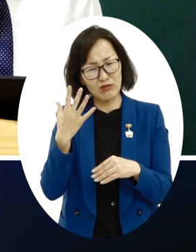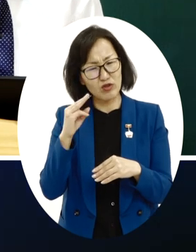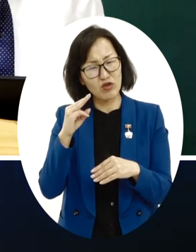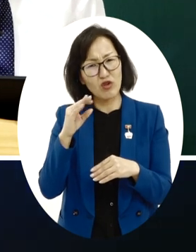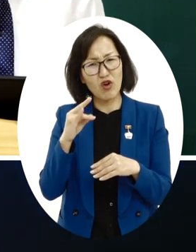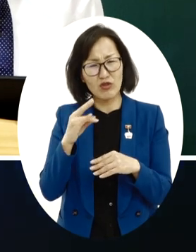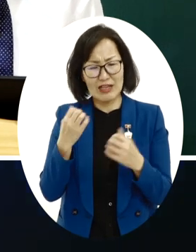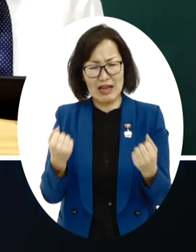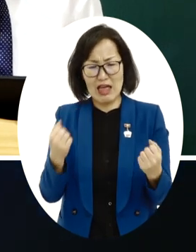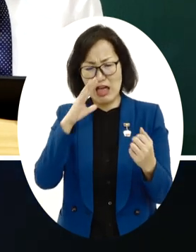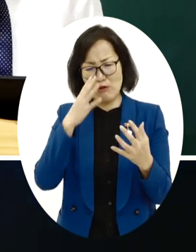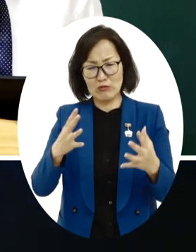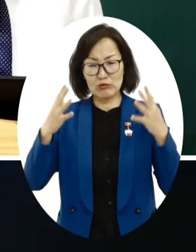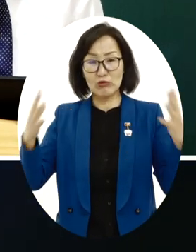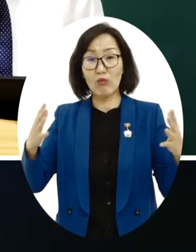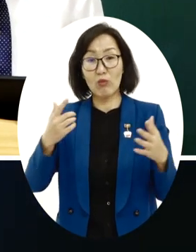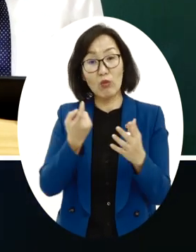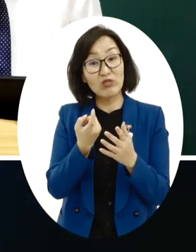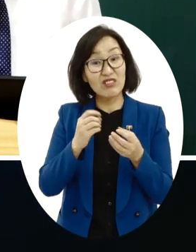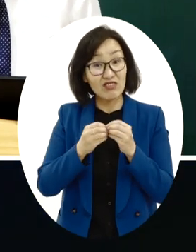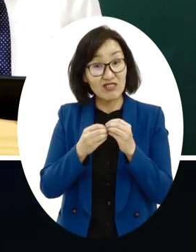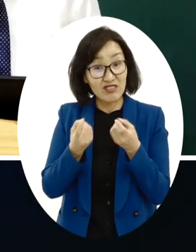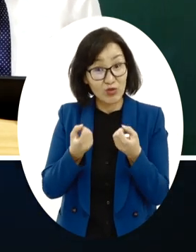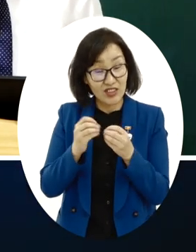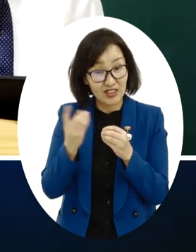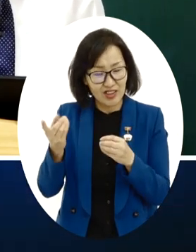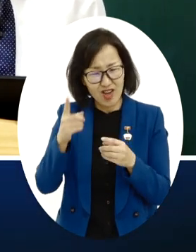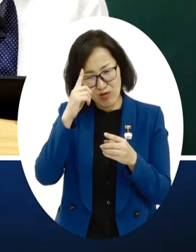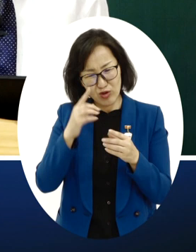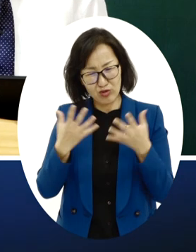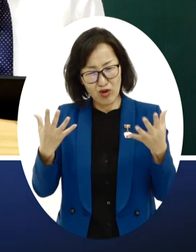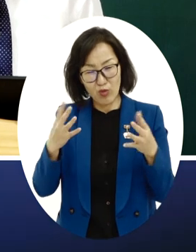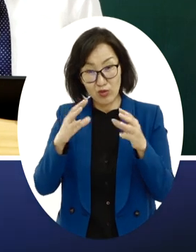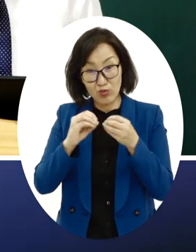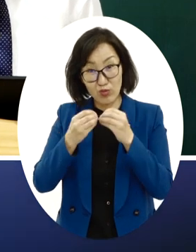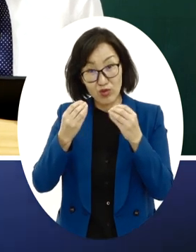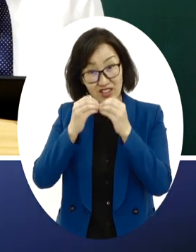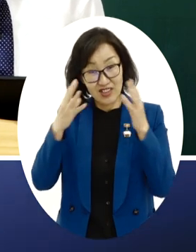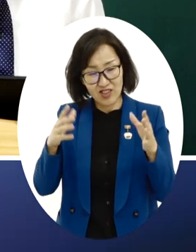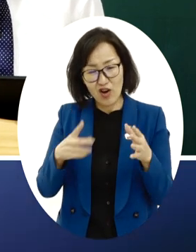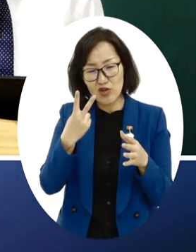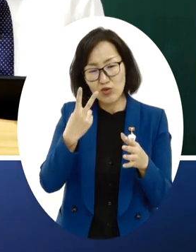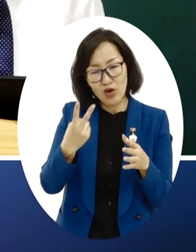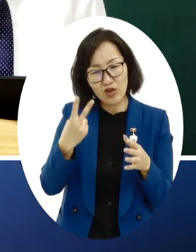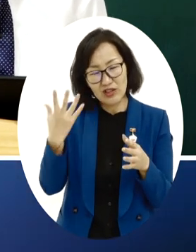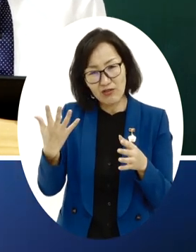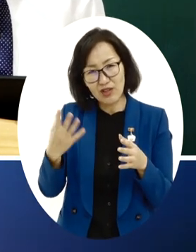тонн жинтэй аврах хөл өмсөх боломжтой гэдэг. Дэлхийн хамгийн том Монгол хотлыг бүтээхэд 225 ширхэг үхрийн